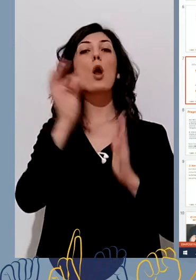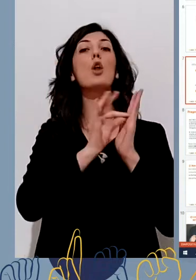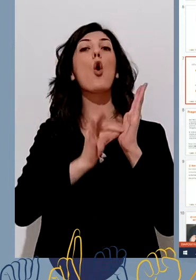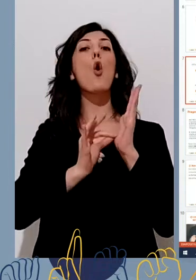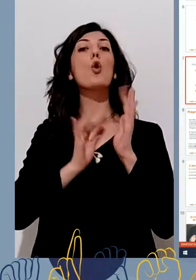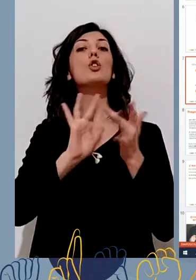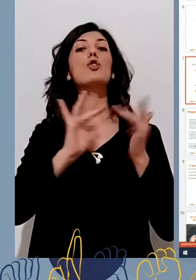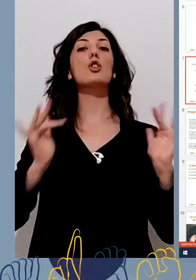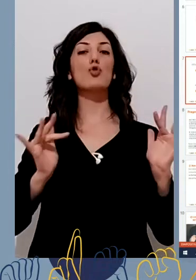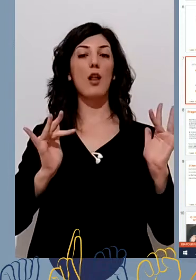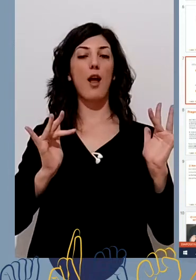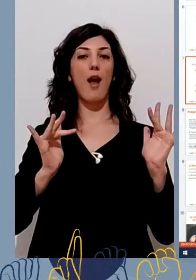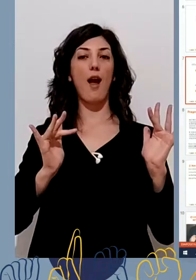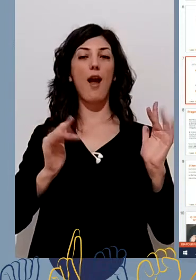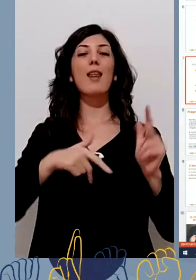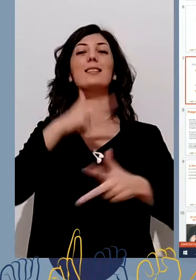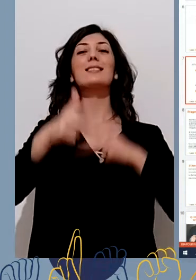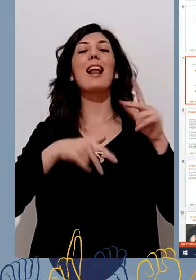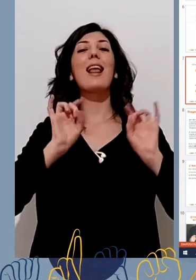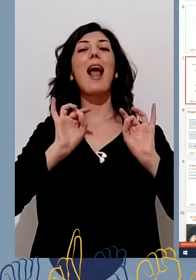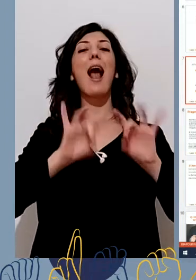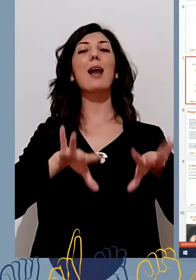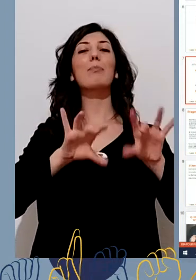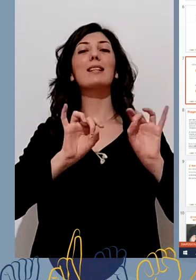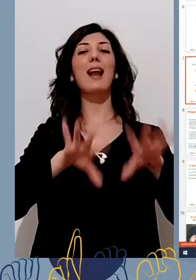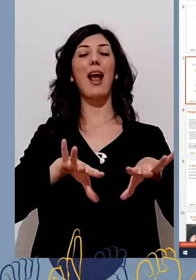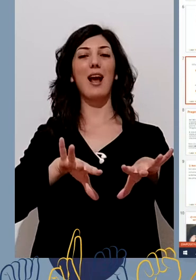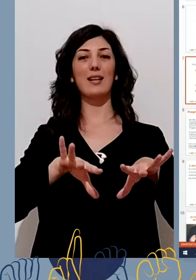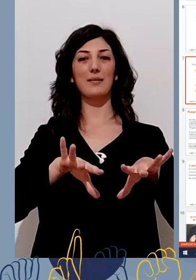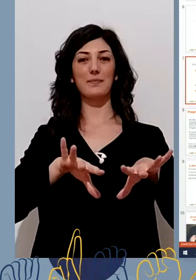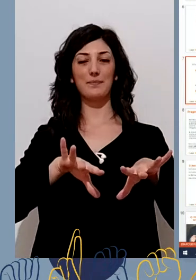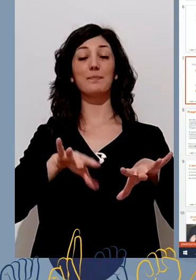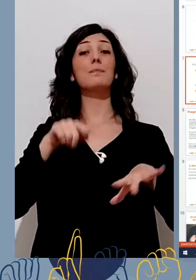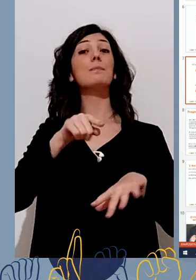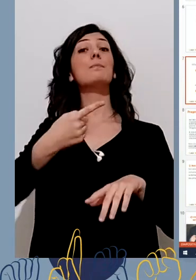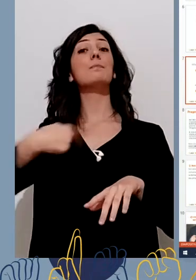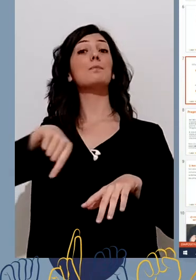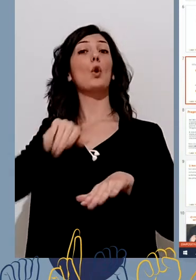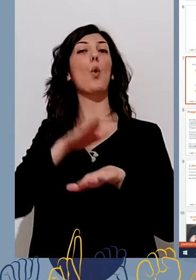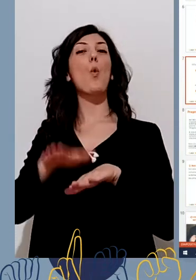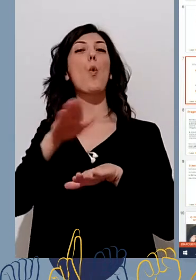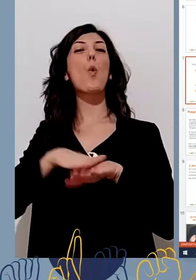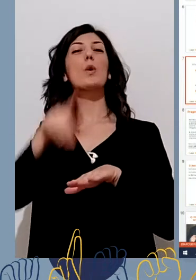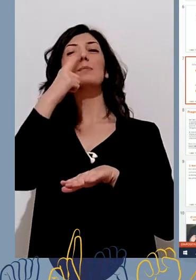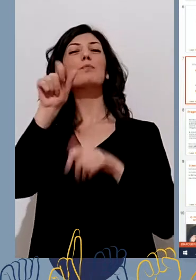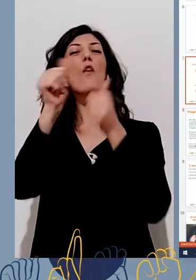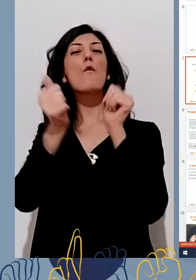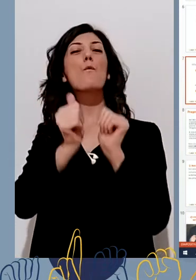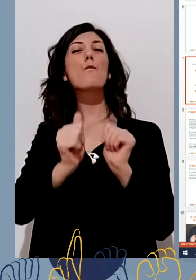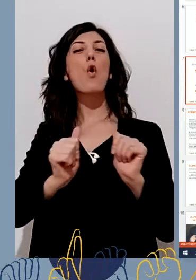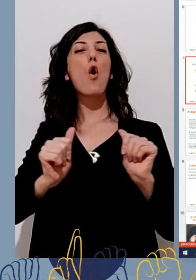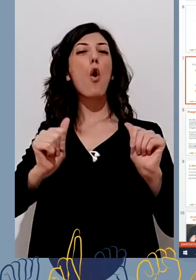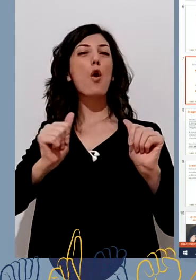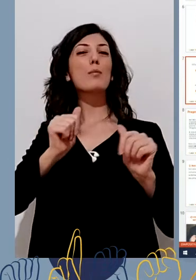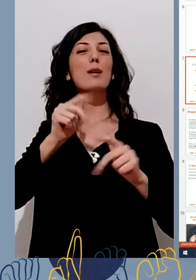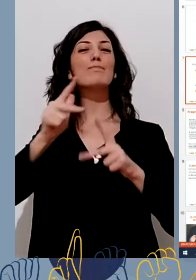arbitrari, ovvero noi utilizziamo nella nostra lingua dei simboli che sono utilizzati